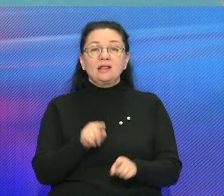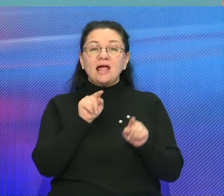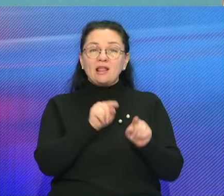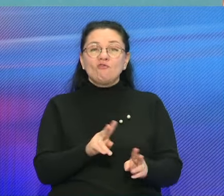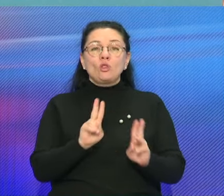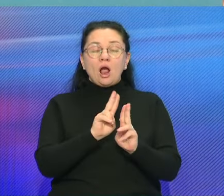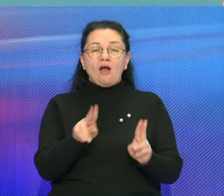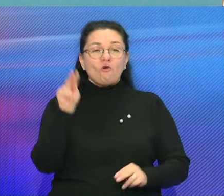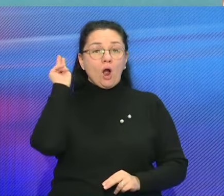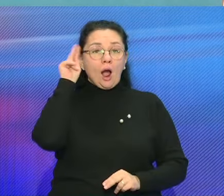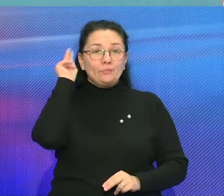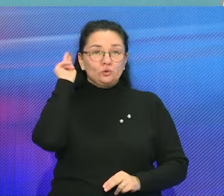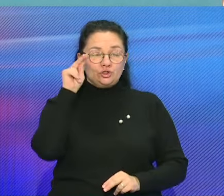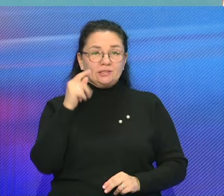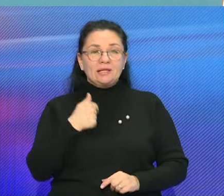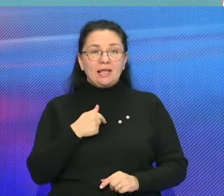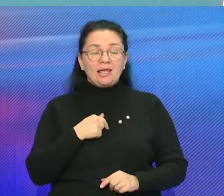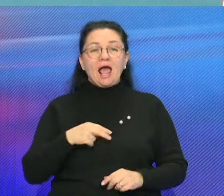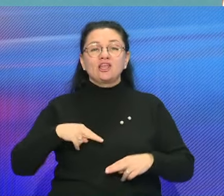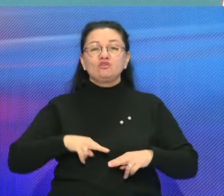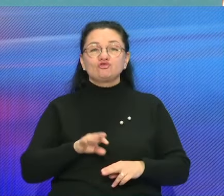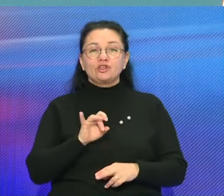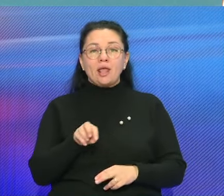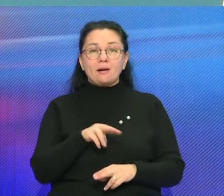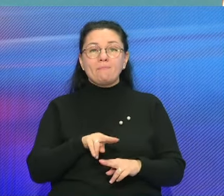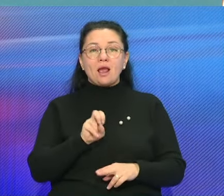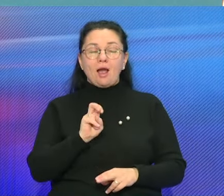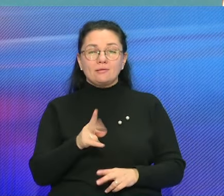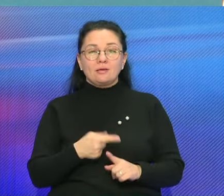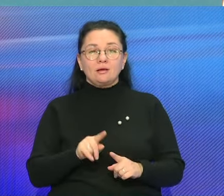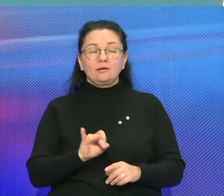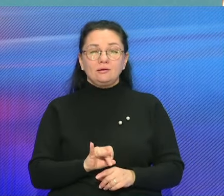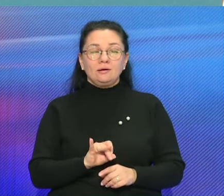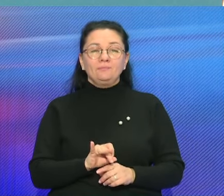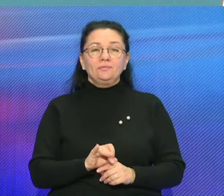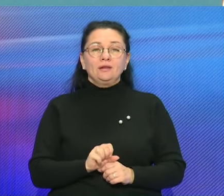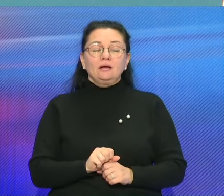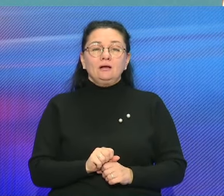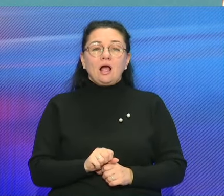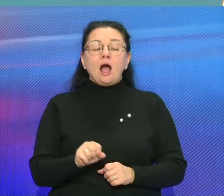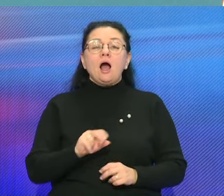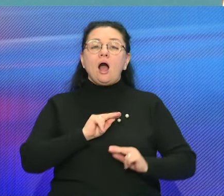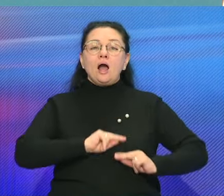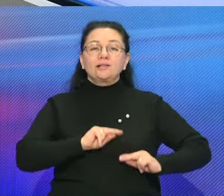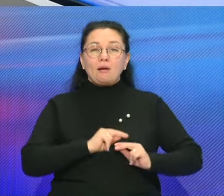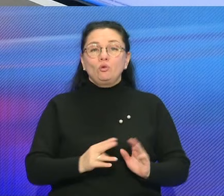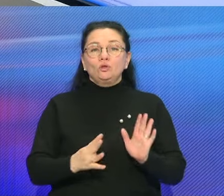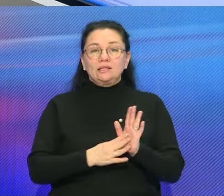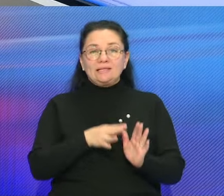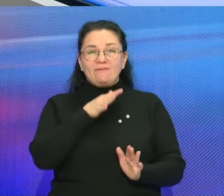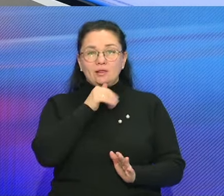обучился. Вот, обучился инженер-механик. Вот, инженер-механик. Отработал 9 лет.